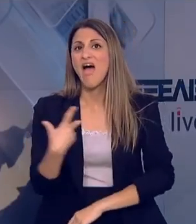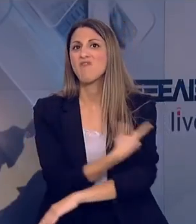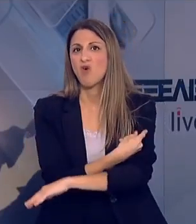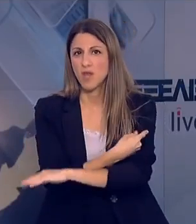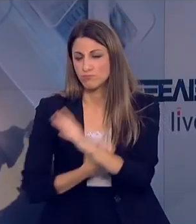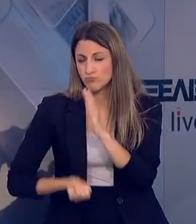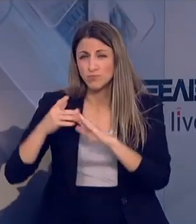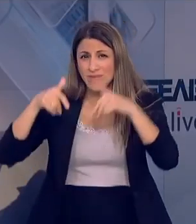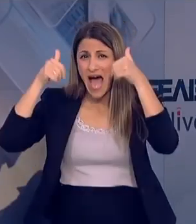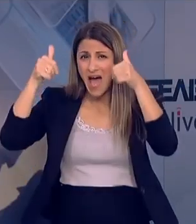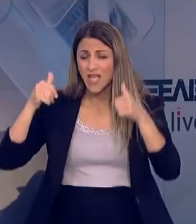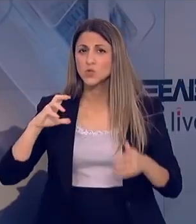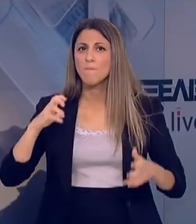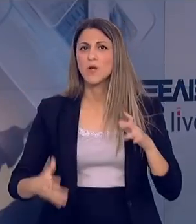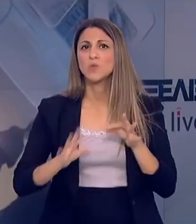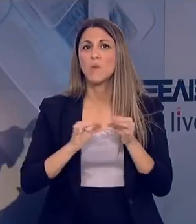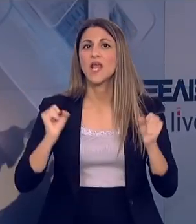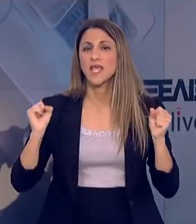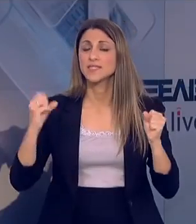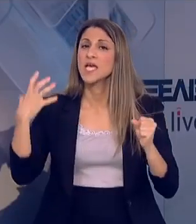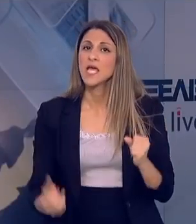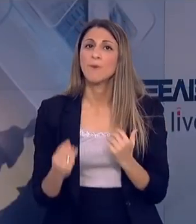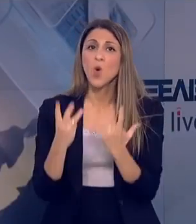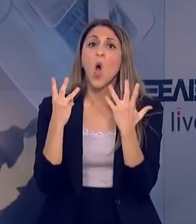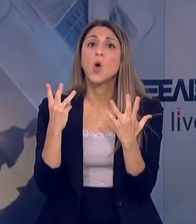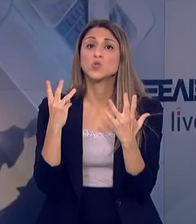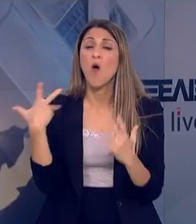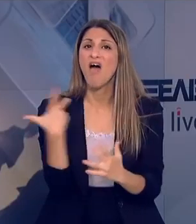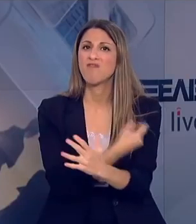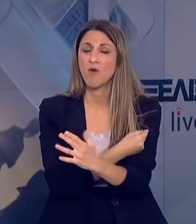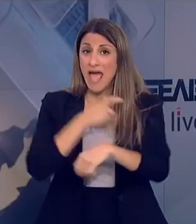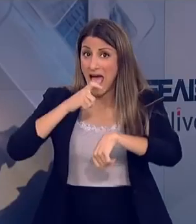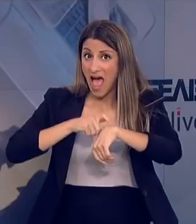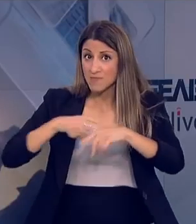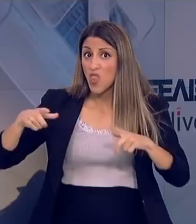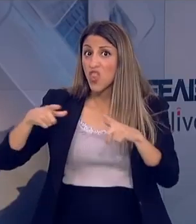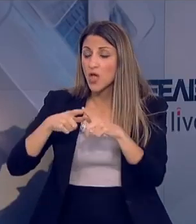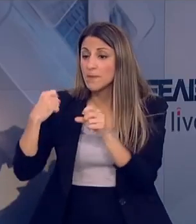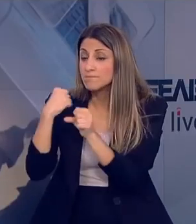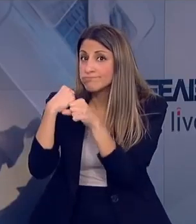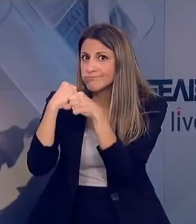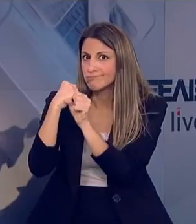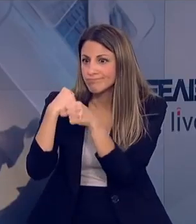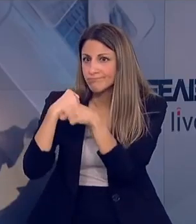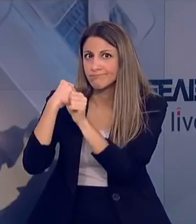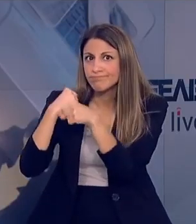πρόσφατες ανακοινώσεις του Παγκόσμιου Οργανισμού Υγείας, 8 υποψήφια εμβόλια βρίσκονται αυτή τη στιγμή στη φάση των κλινικών